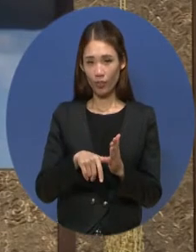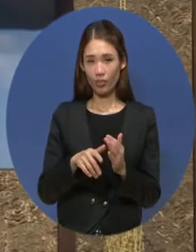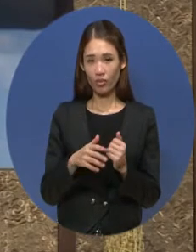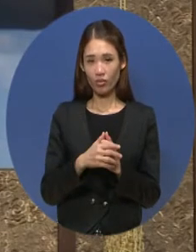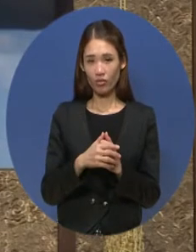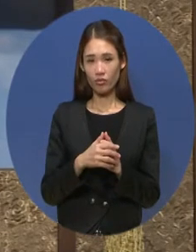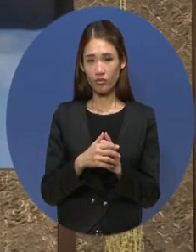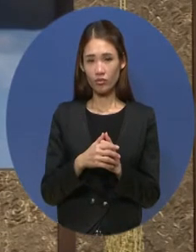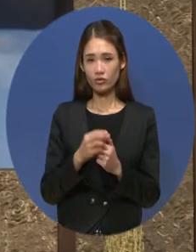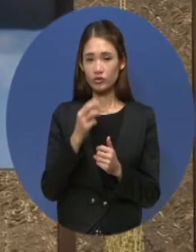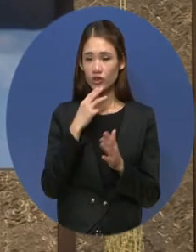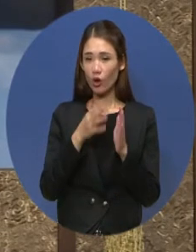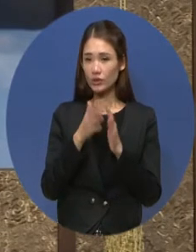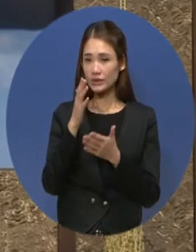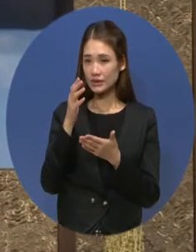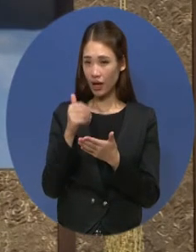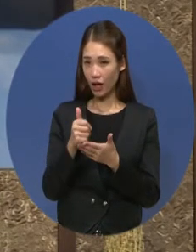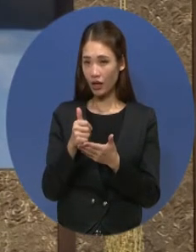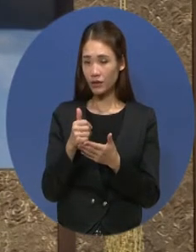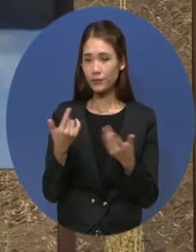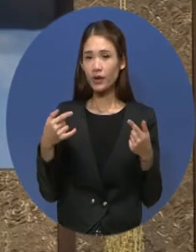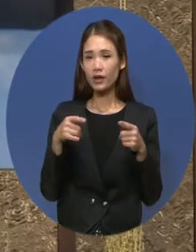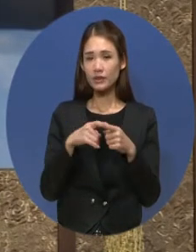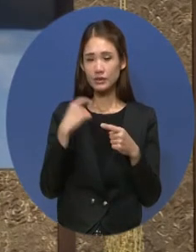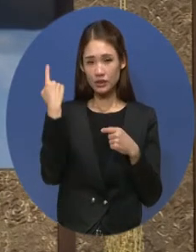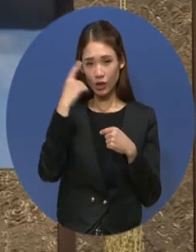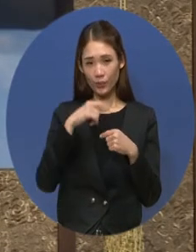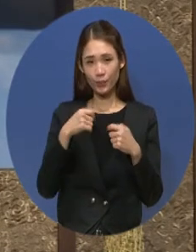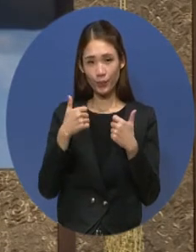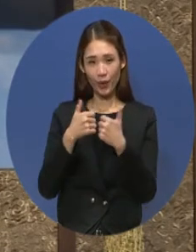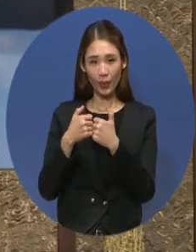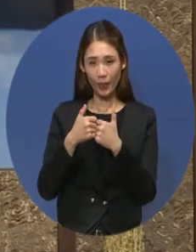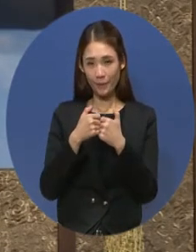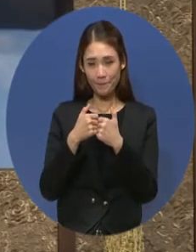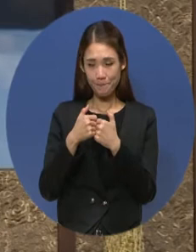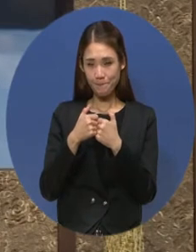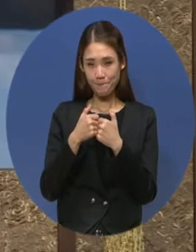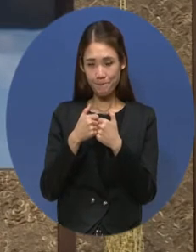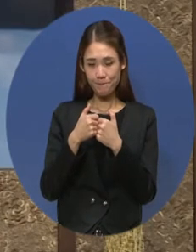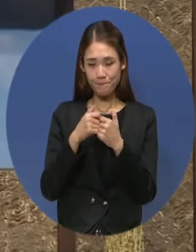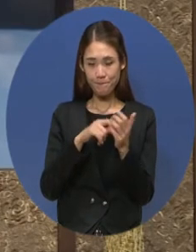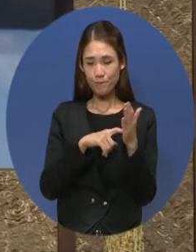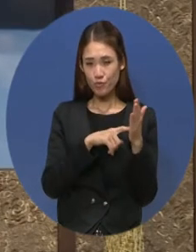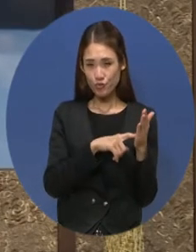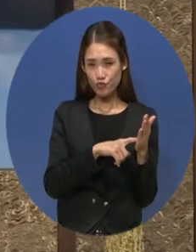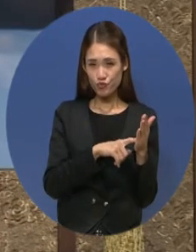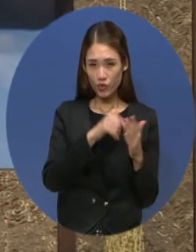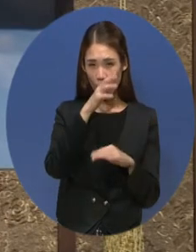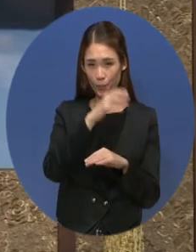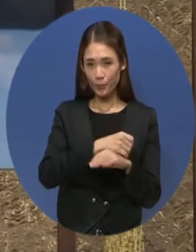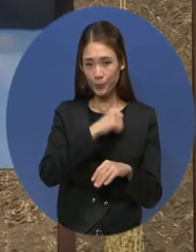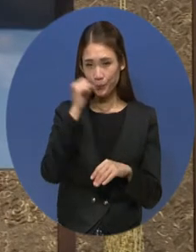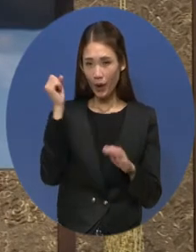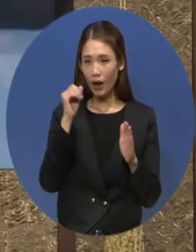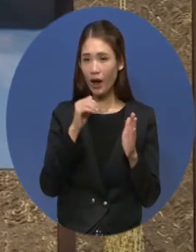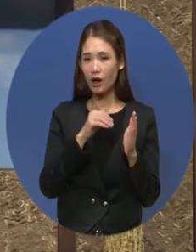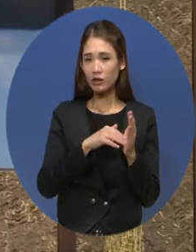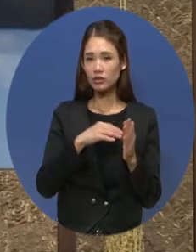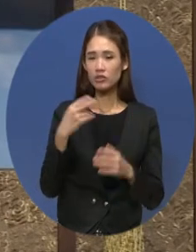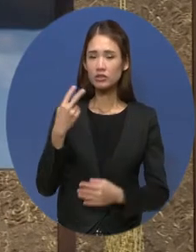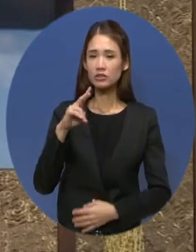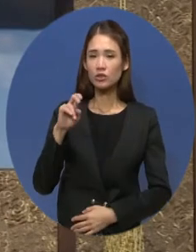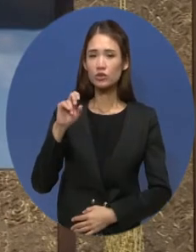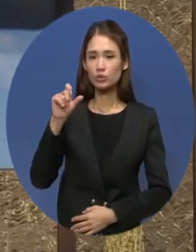아 당시 이제 서울시장 인과 이제 면담을 이제 추진합니다 a g 그게 성사가 돼서 15년